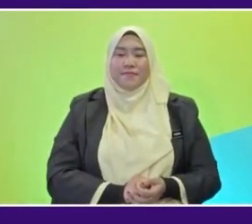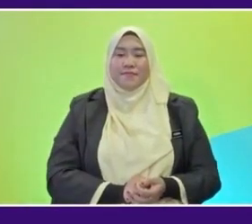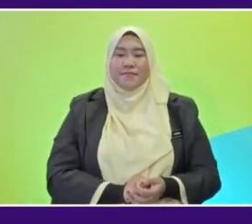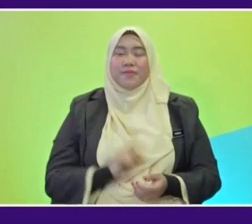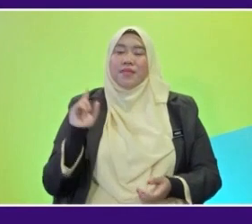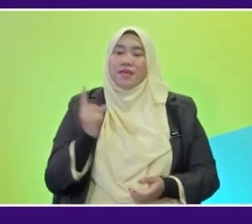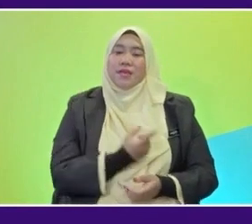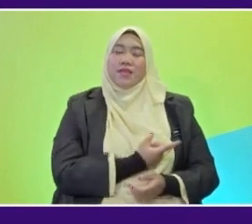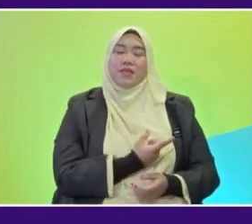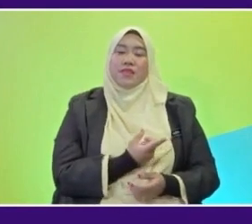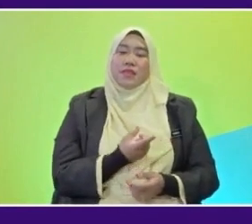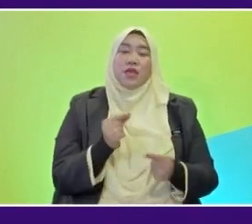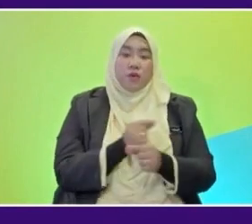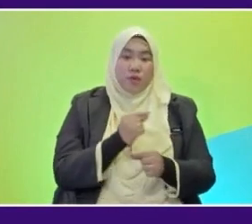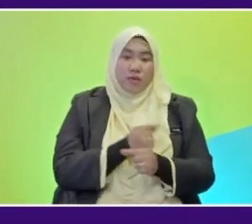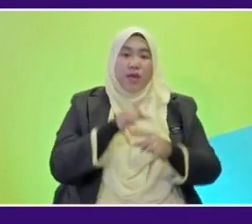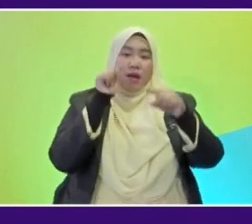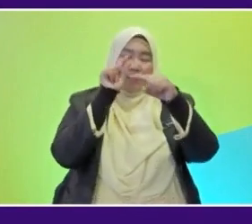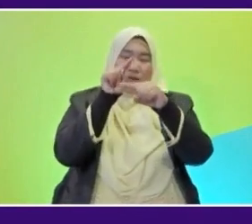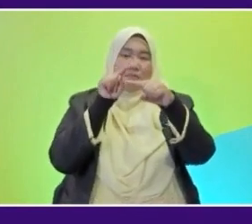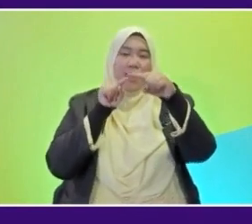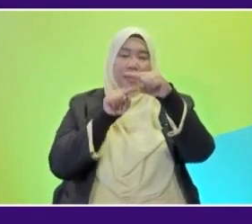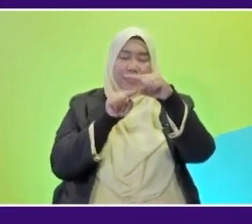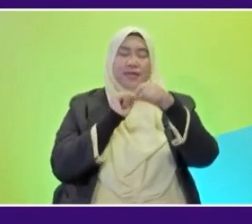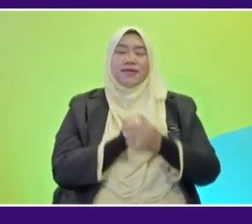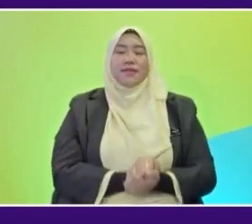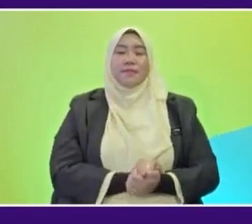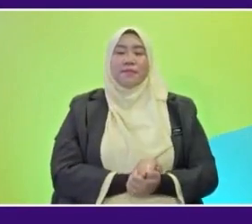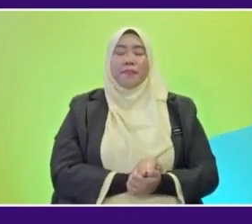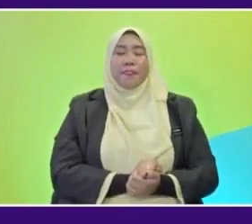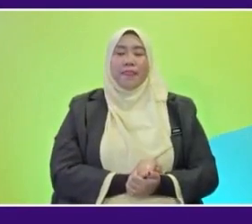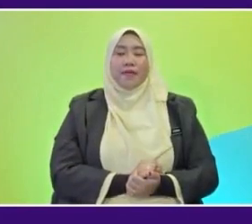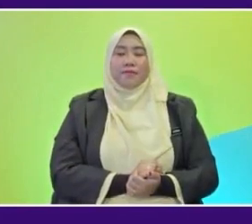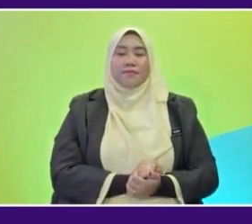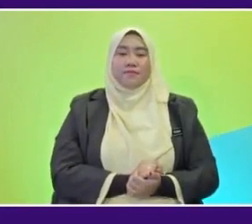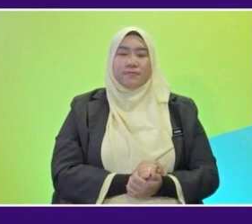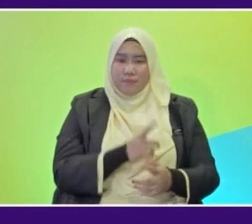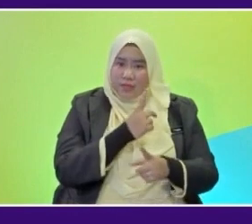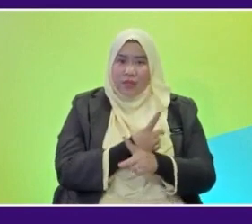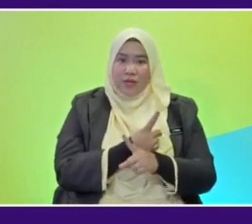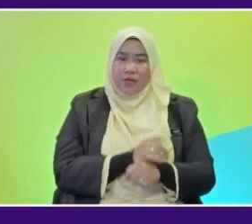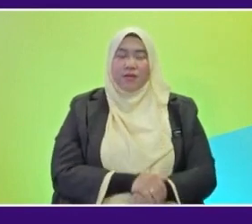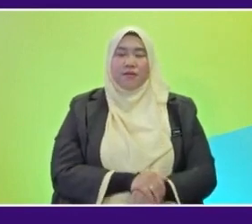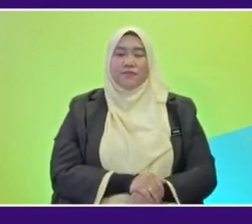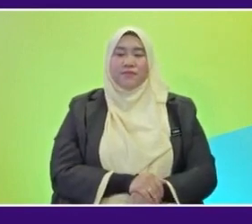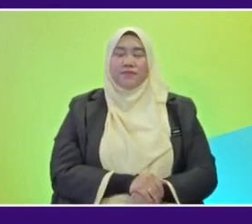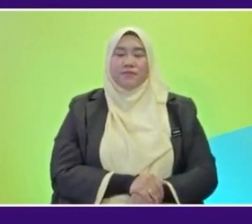kita belum menggunakan operasi bayi Oke kita kena menggunakan operasi bahagia Betulkah